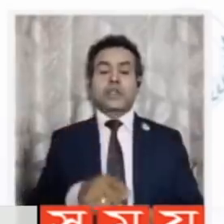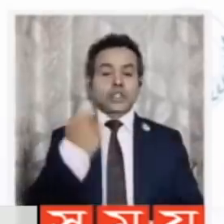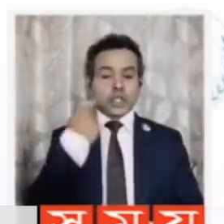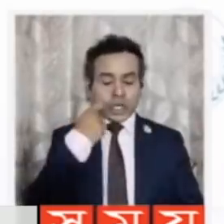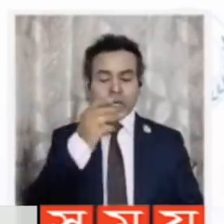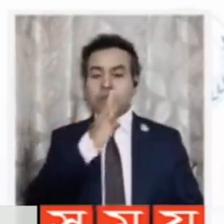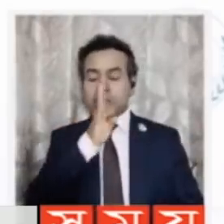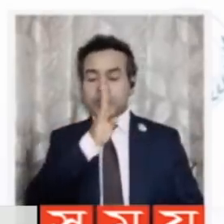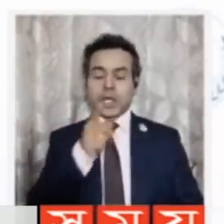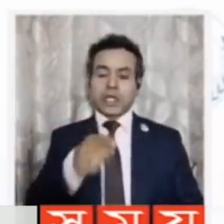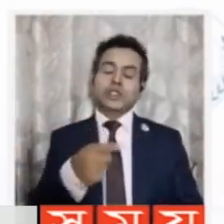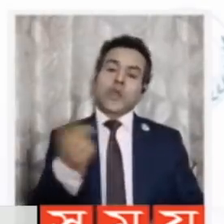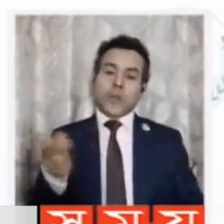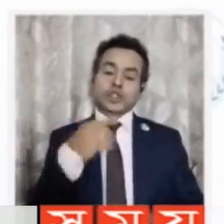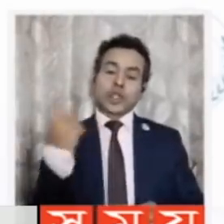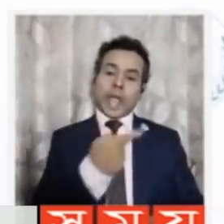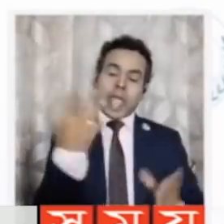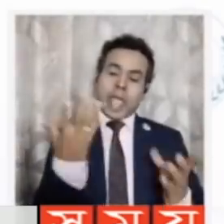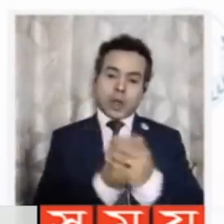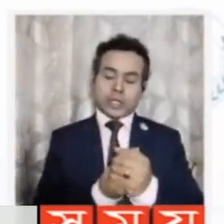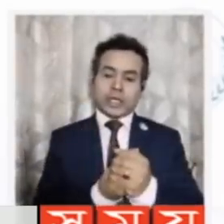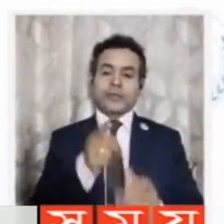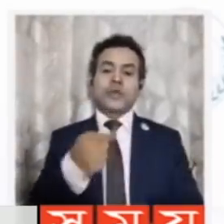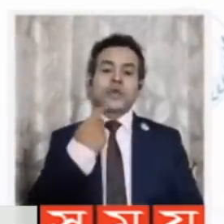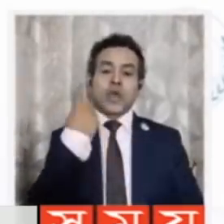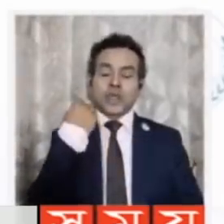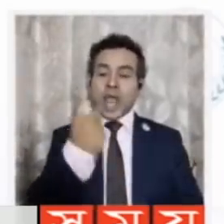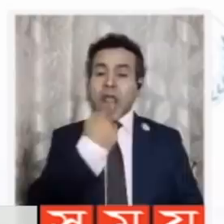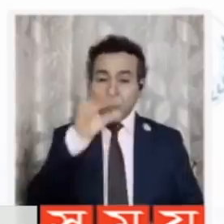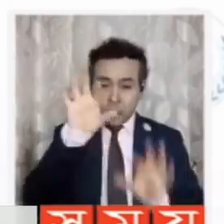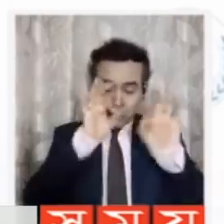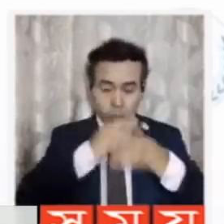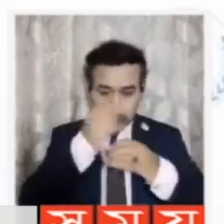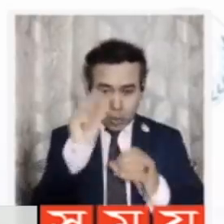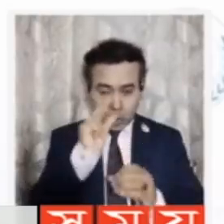পর্যায়ে। গত 24 ঘন্টায় যা নমুনা পরীক্ষা হয়েছে তাতে শনাক্ত হয়েছেন